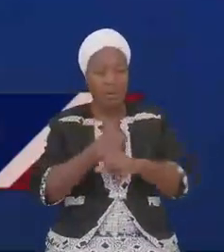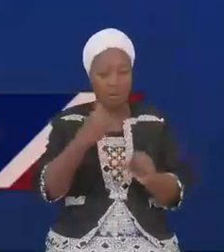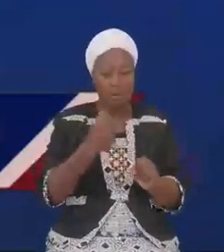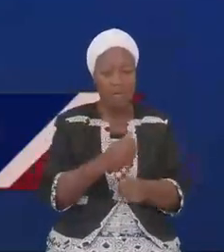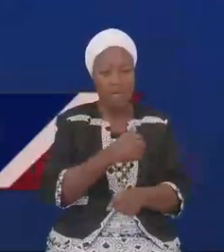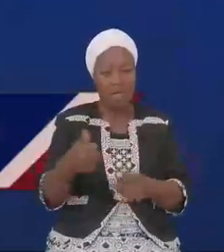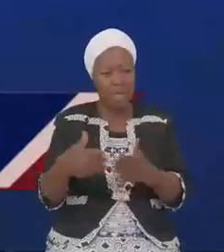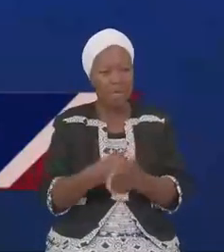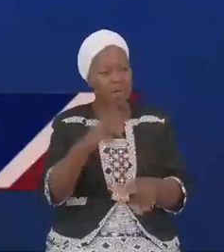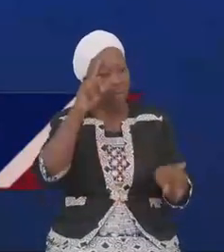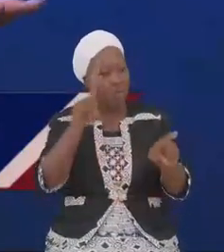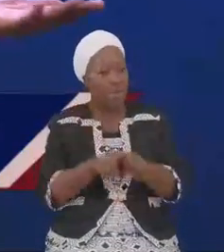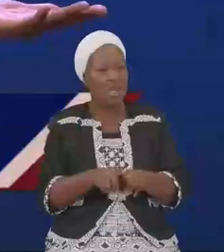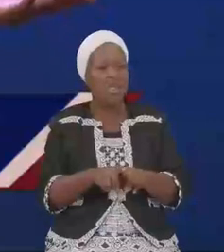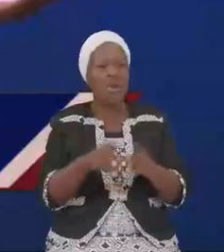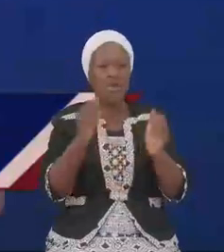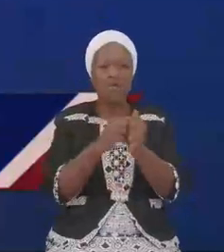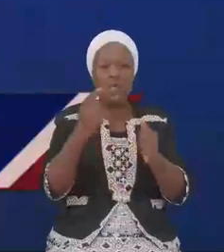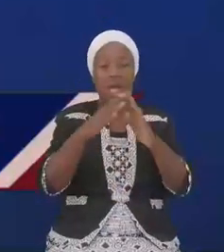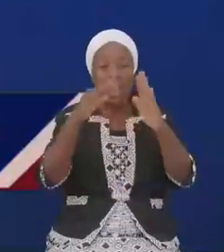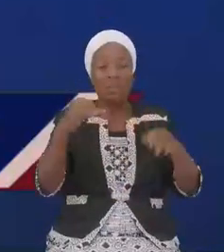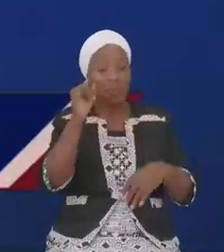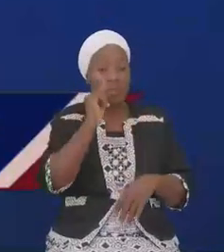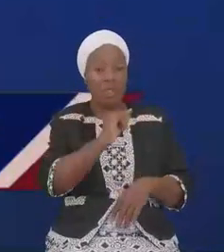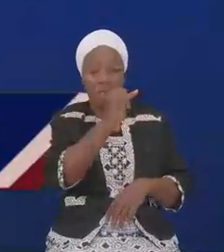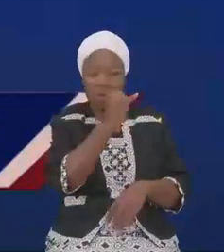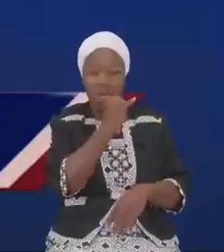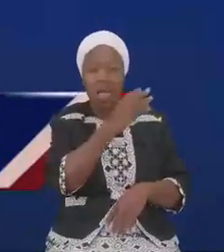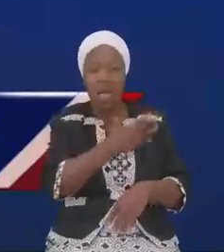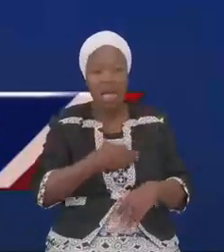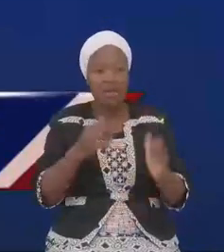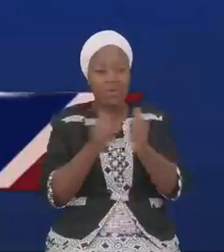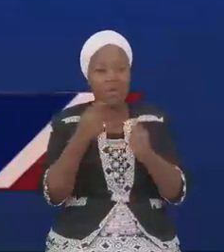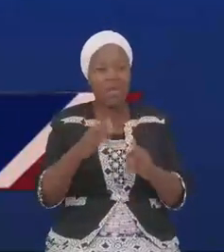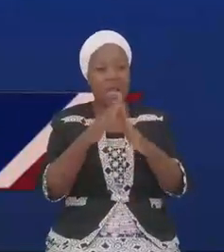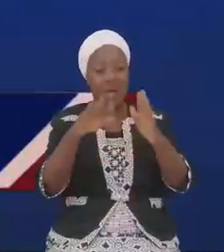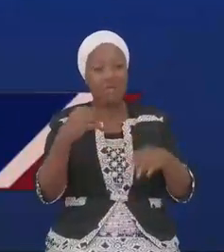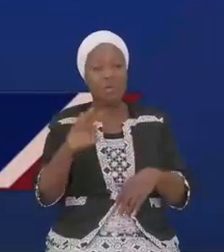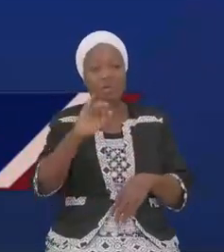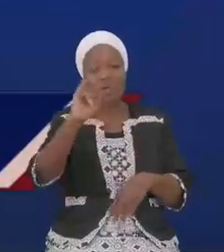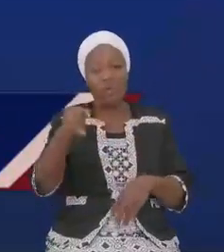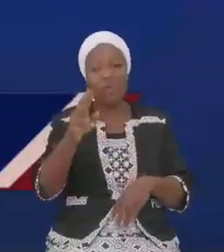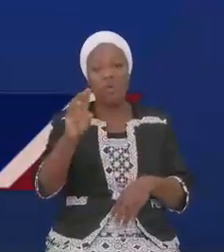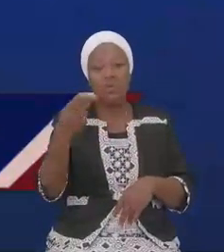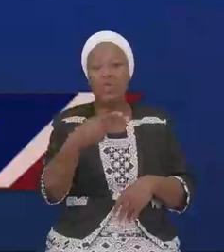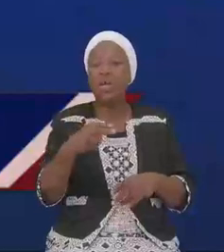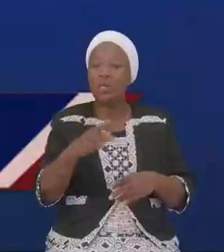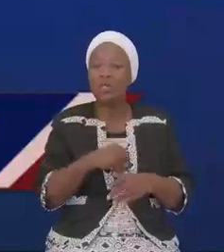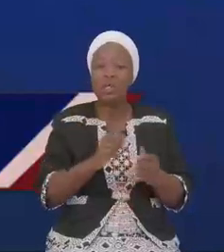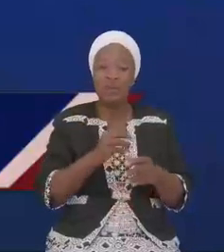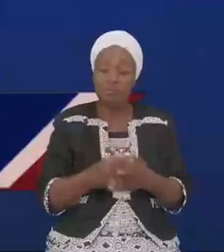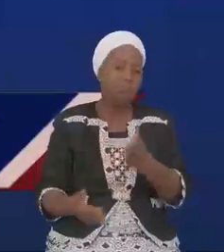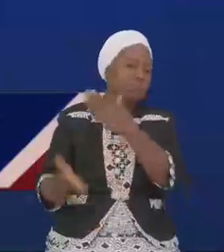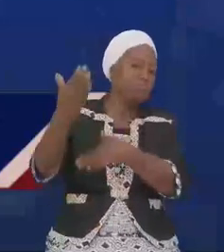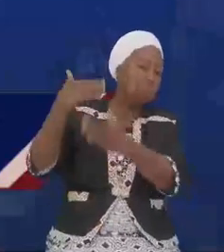Voici les jours viennent, dit l'Éternel, où je ferai avec la maison d'Israël et la maison de Juda une alliance nouvelle. Même